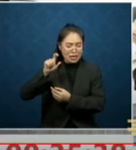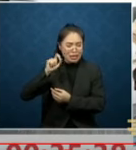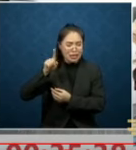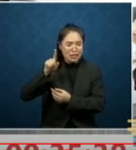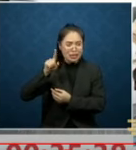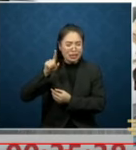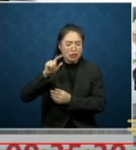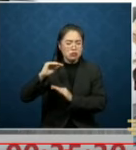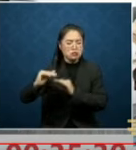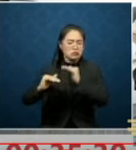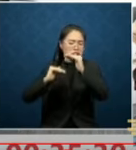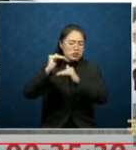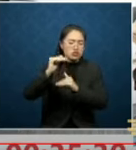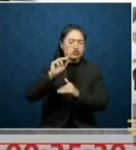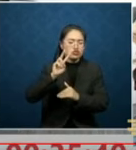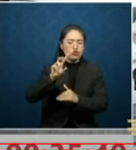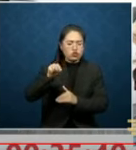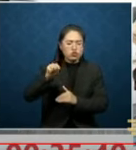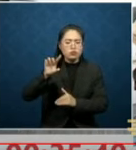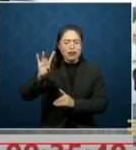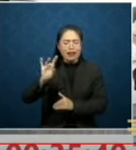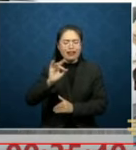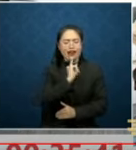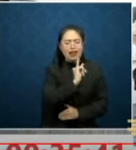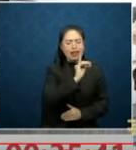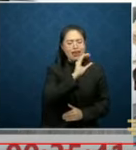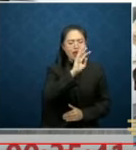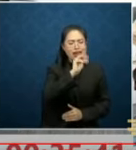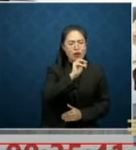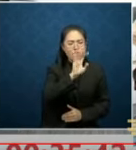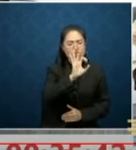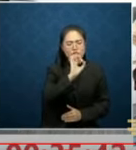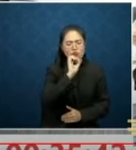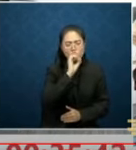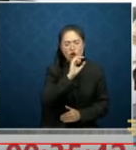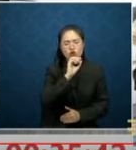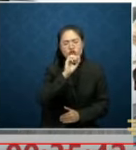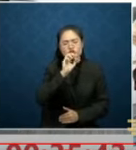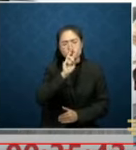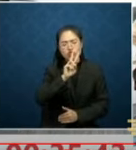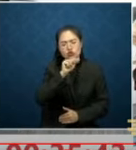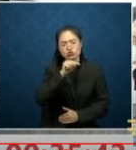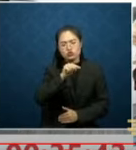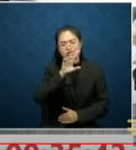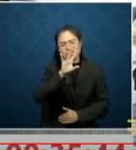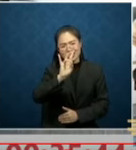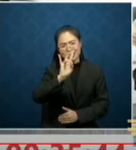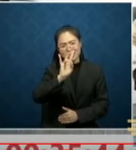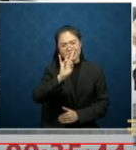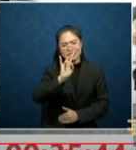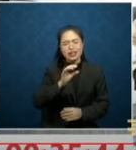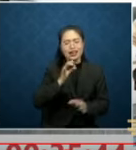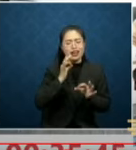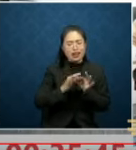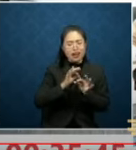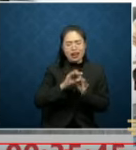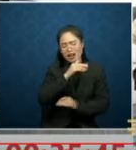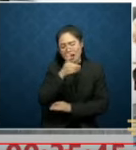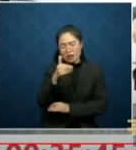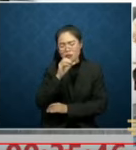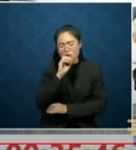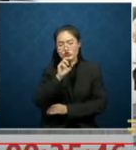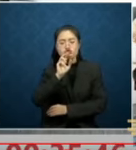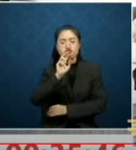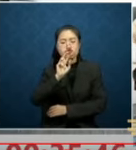อก 2.8 IMF บอก 3.2 สภาพัฒน์บอก 2.7 ถึง 3.2 ธนาคารแห่งประเทศไทย 2.5 ถึง